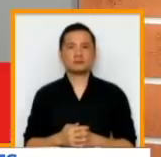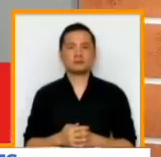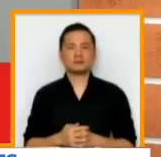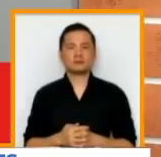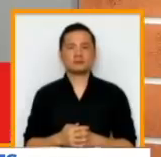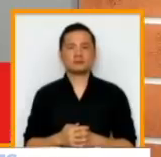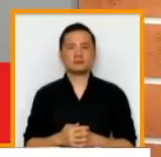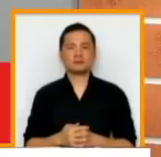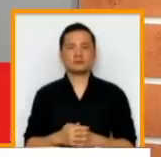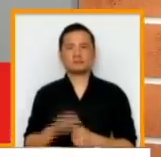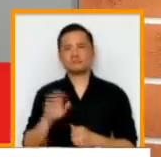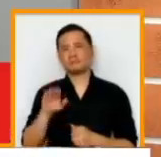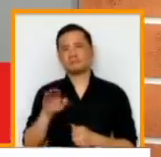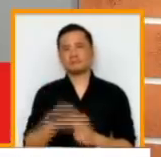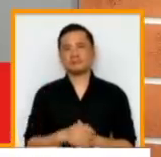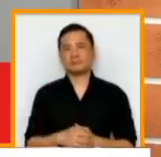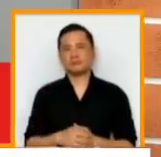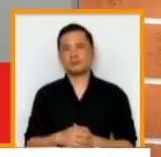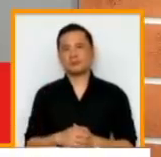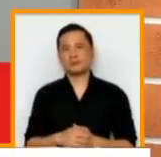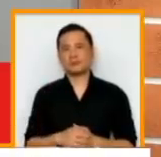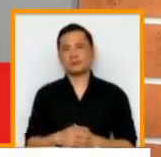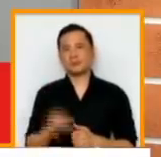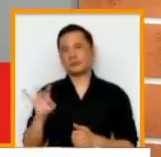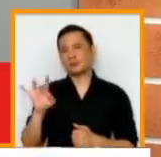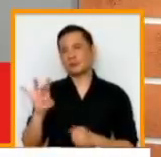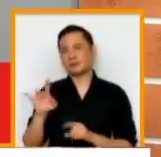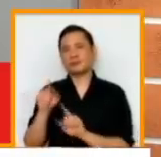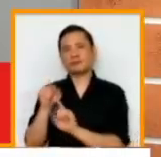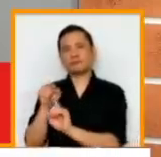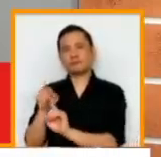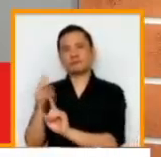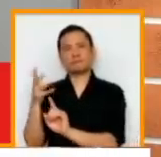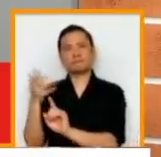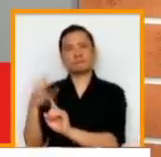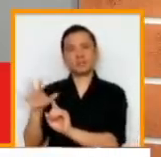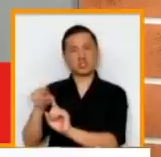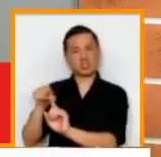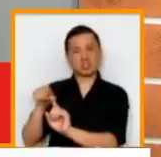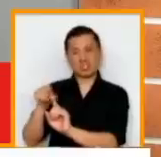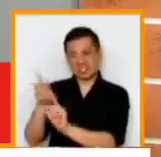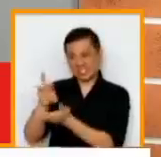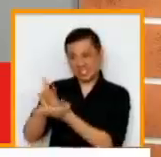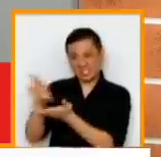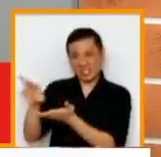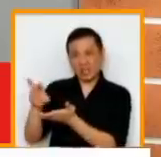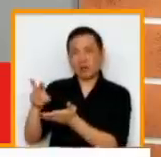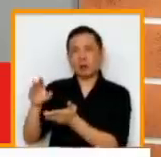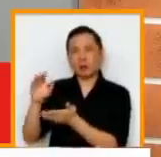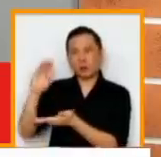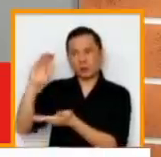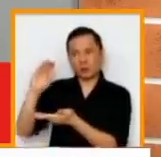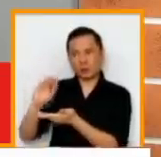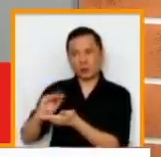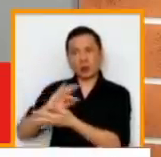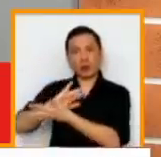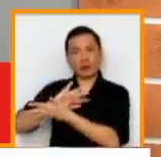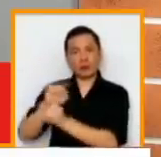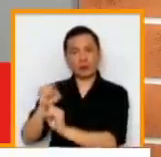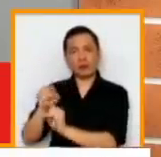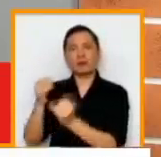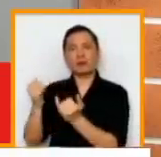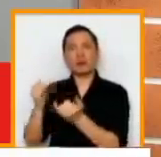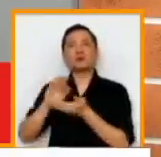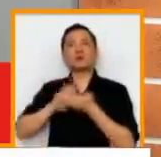Iga na sa 18 paaralan na nasa low-risk areas sa Davao Region ang inihahanda na ng DepEd Region 11 para